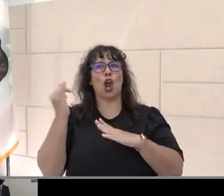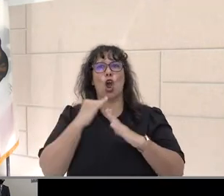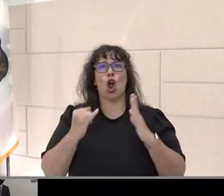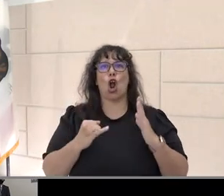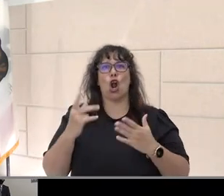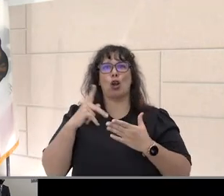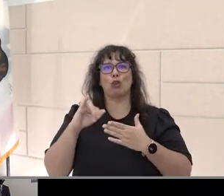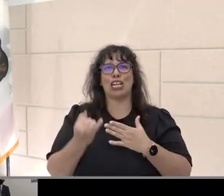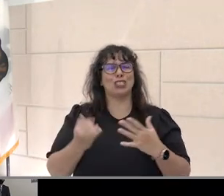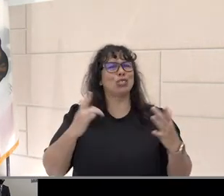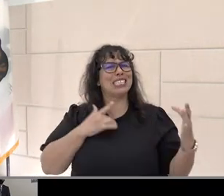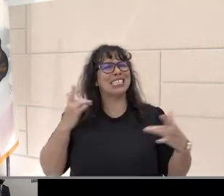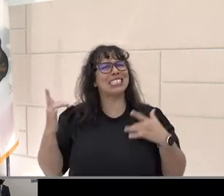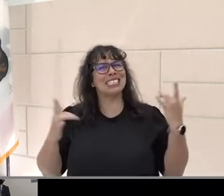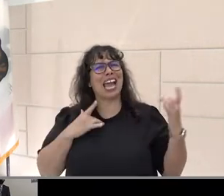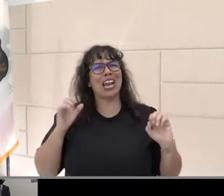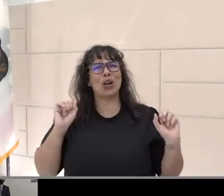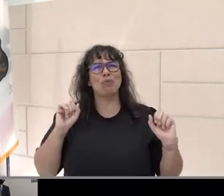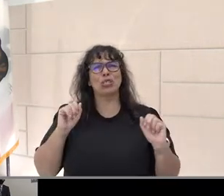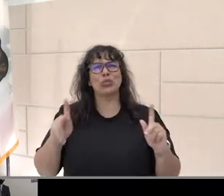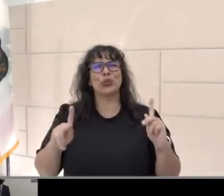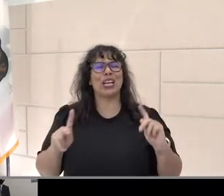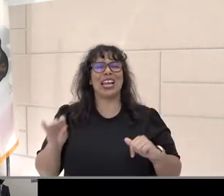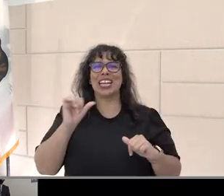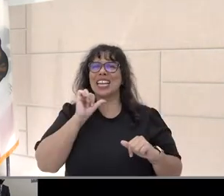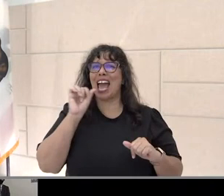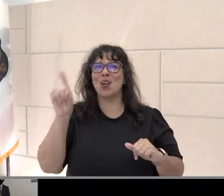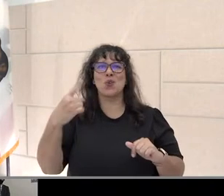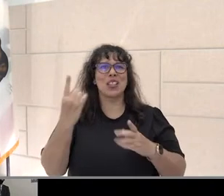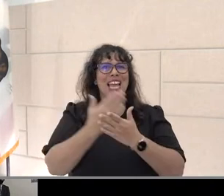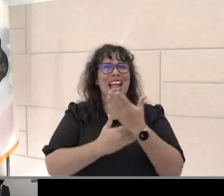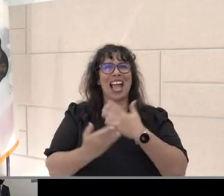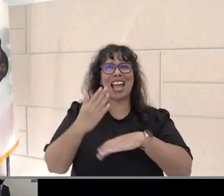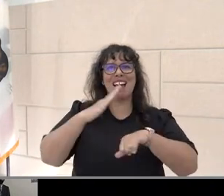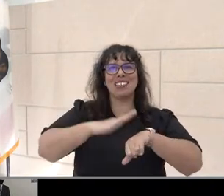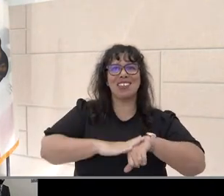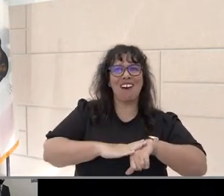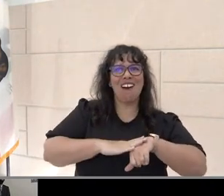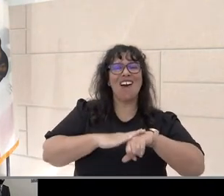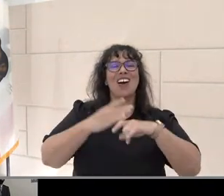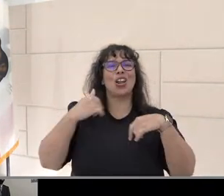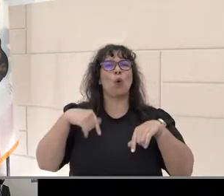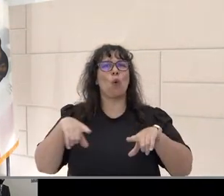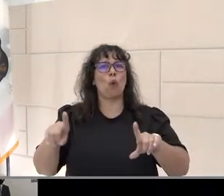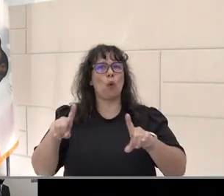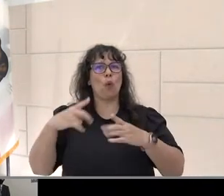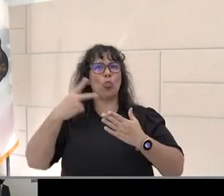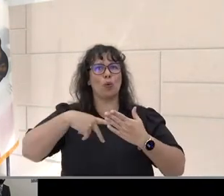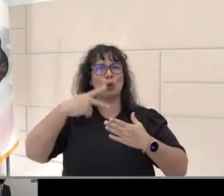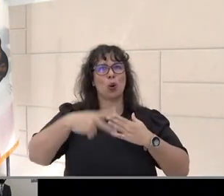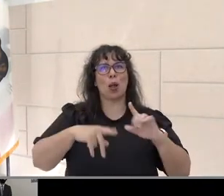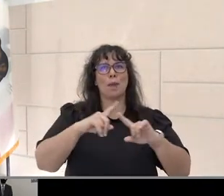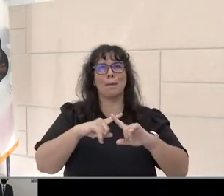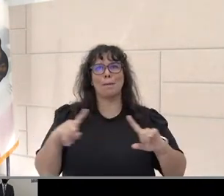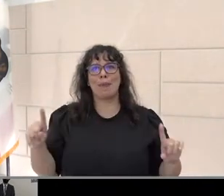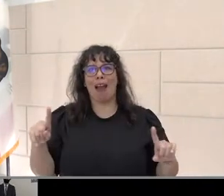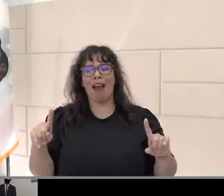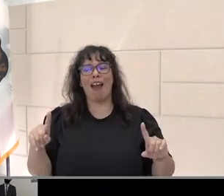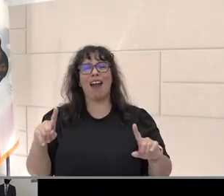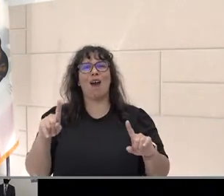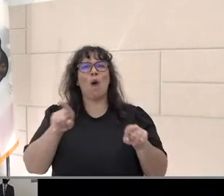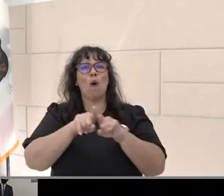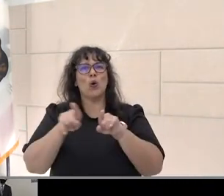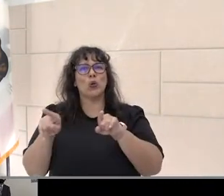ដូច្នេះនេះគឺជាឱកាសដ៏រំភើបមួយដែលផ្ដល់ឱកាសដល់សិស្សរៀនដោយផ្ទាល់ហើ